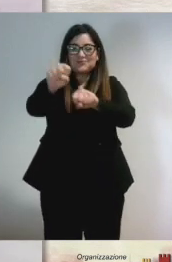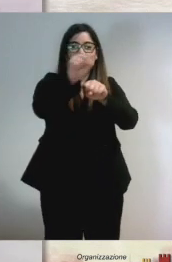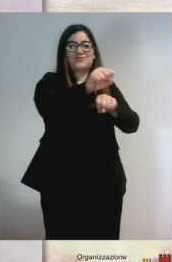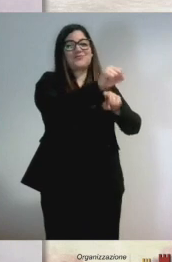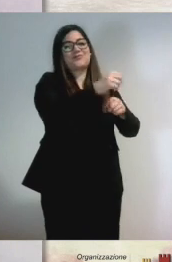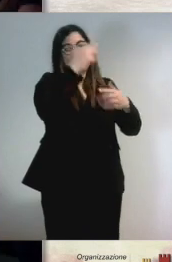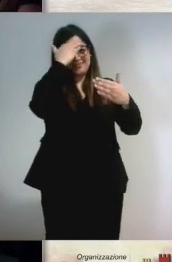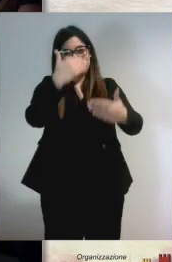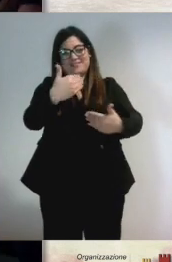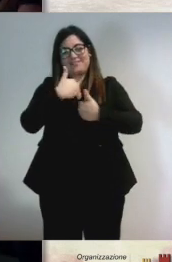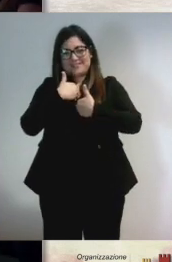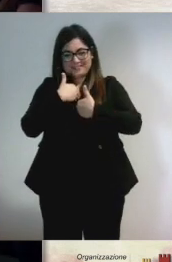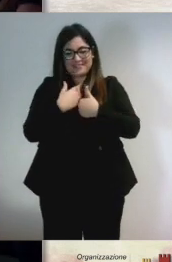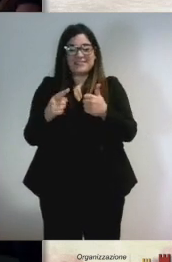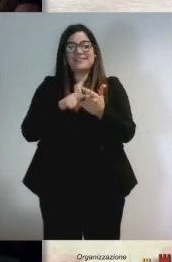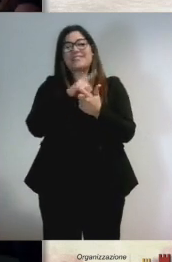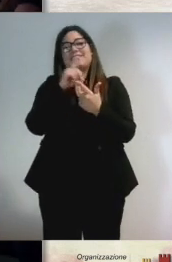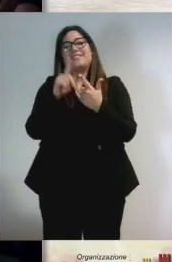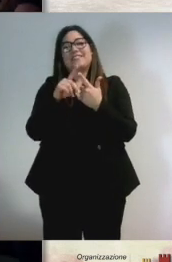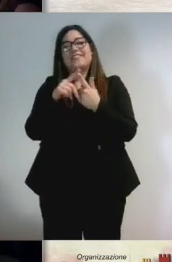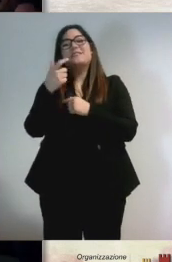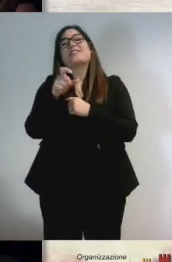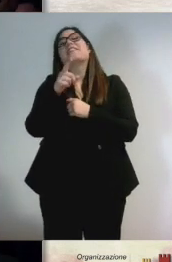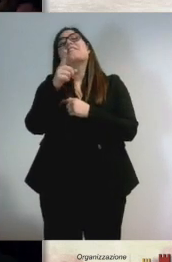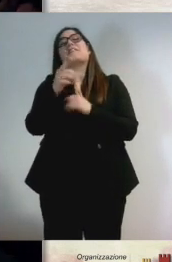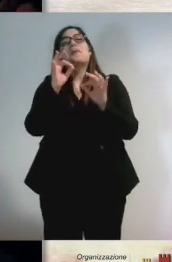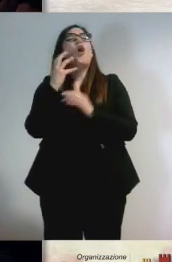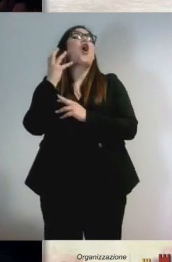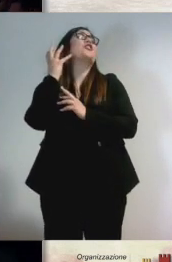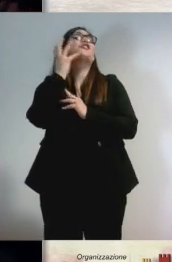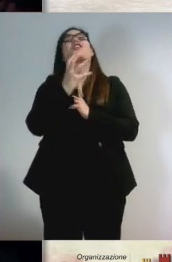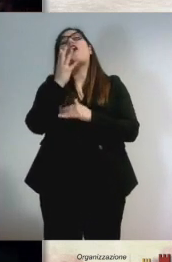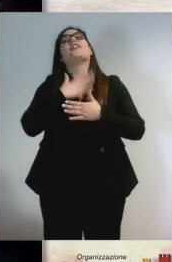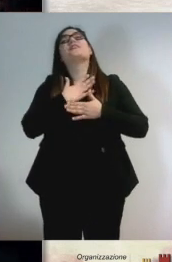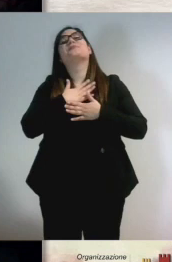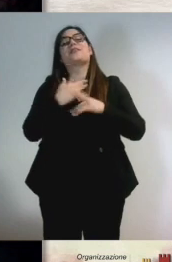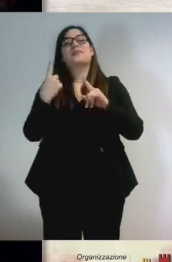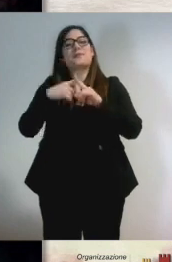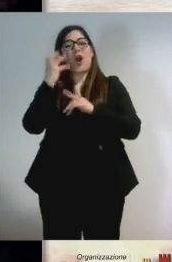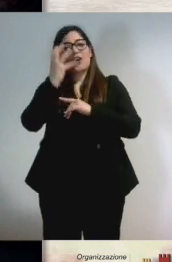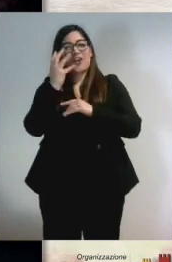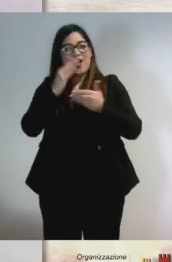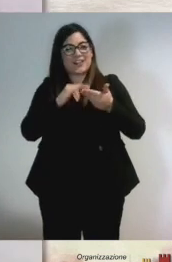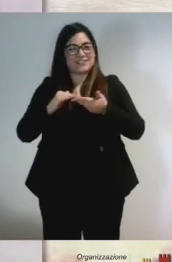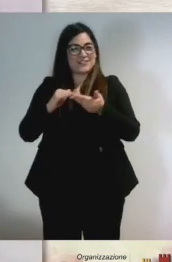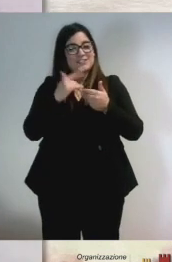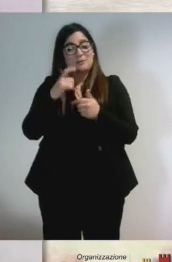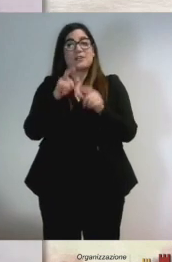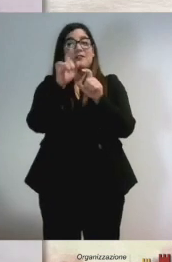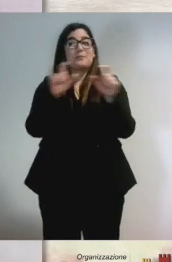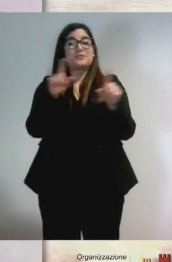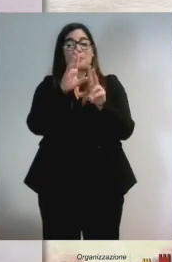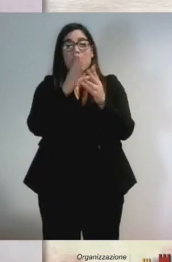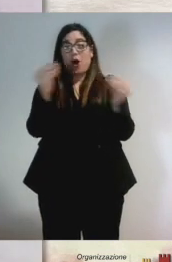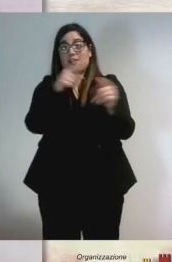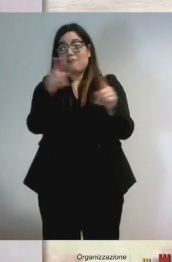Perché come ho detto più volte siete il mio orgoglio e orgoglio l'orgoglio dell'associazione perché tanti di voi non soltanto Luca